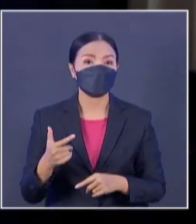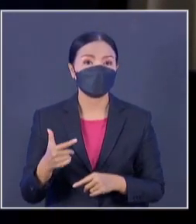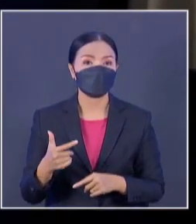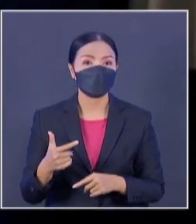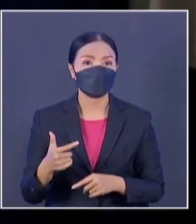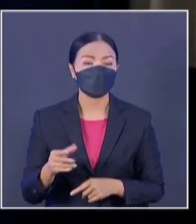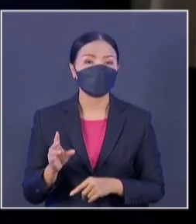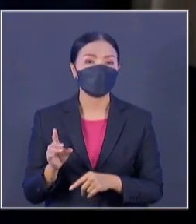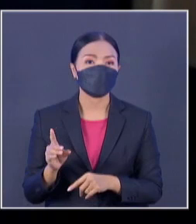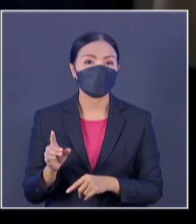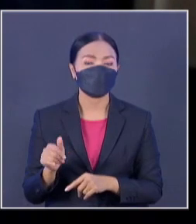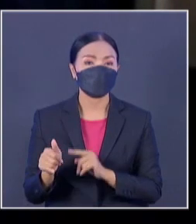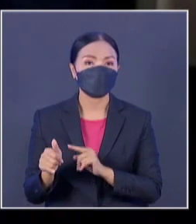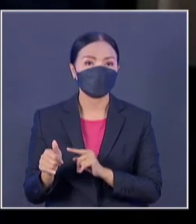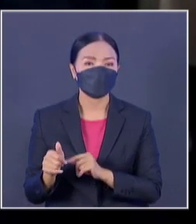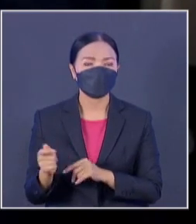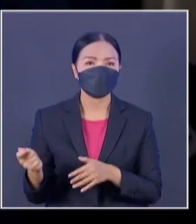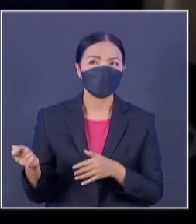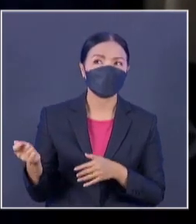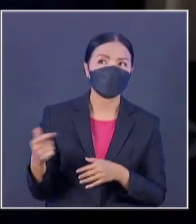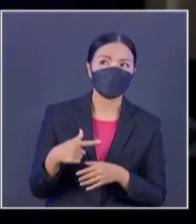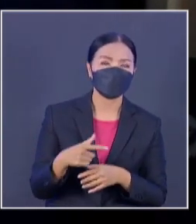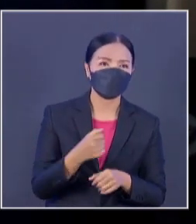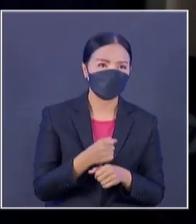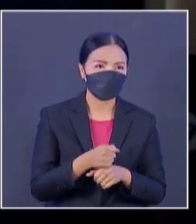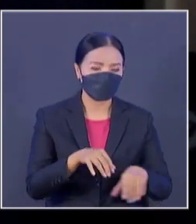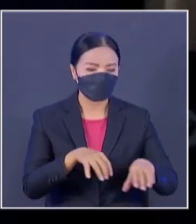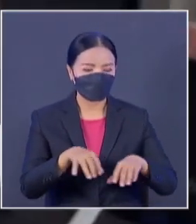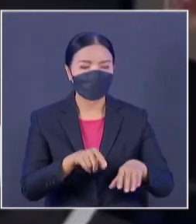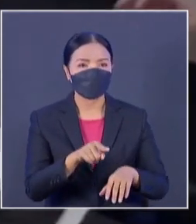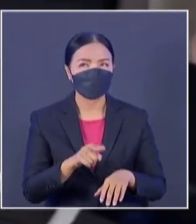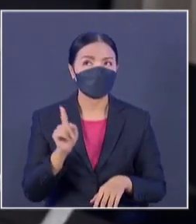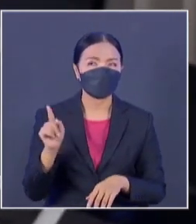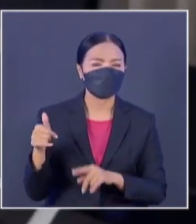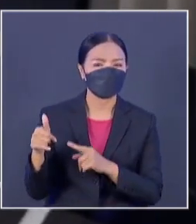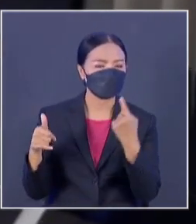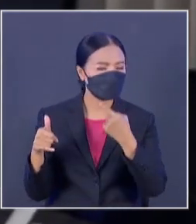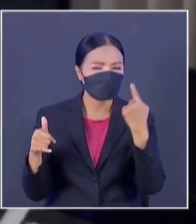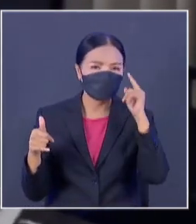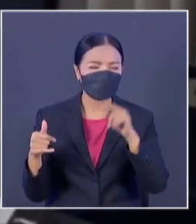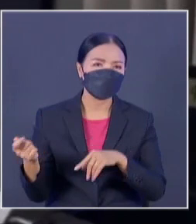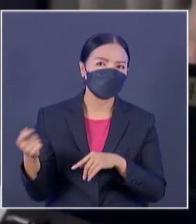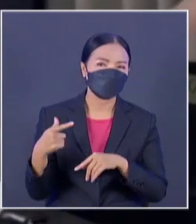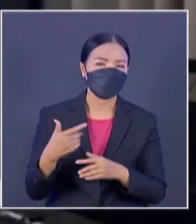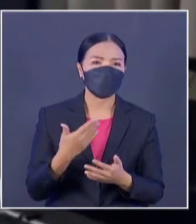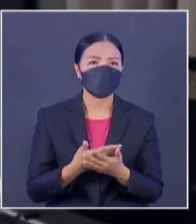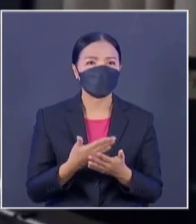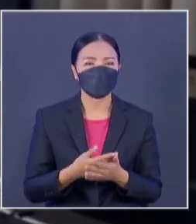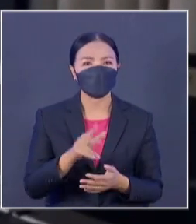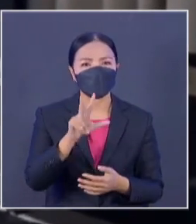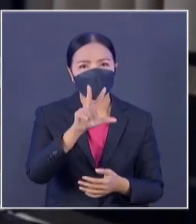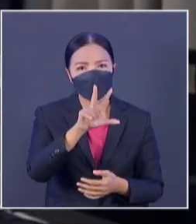แค่นี้ว่าชื่อนายดุงเป็นผู้ว่าจ้างให้ดำเนินการครับมีเงินหมุนเวียนในบัญชีเดือนละกว่า300ล้านบ